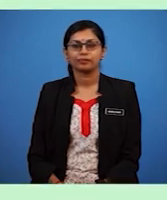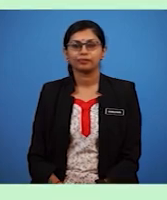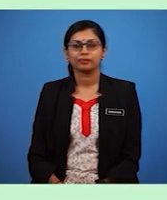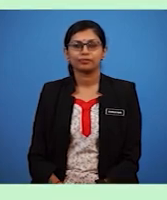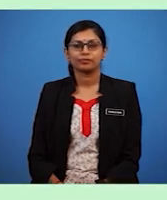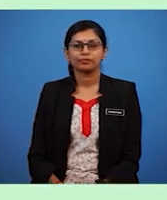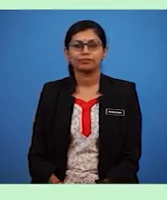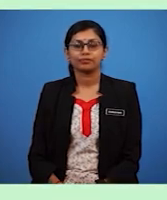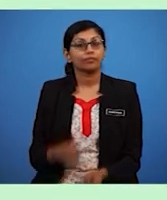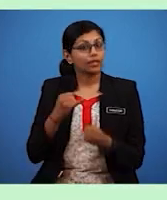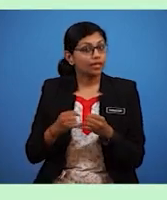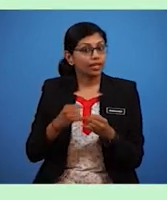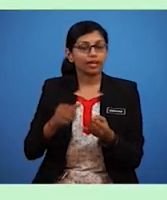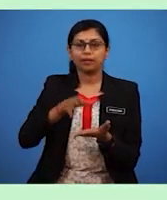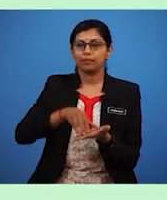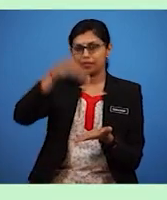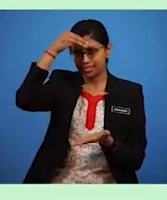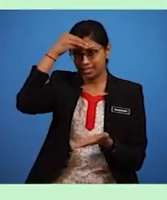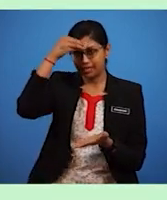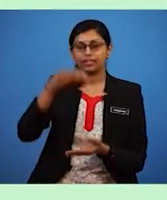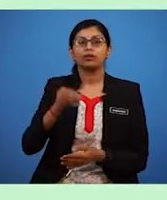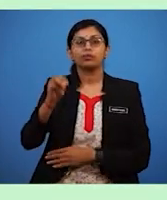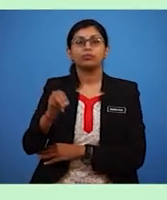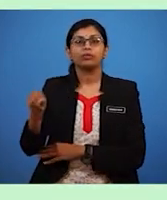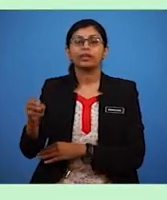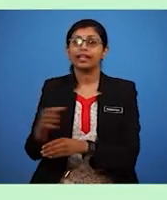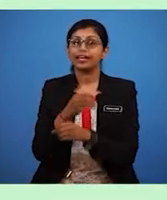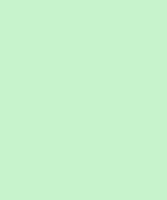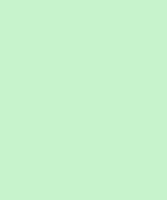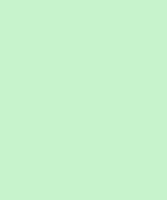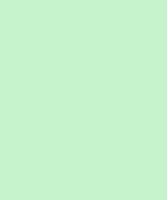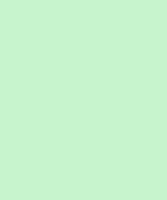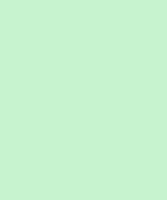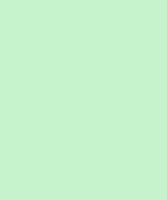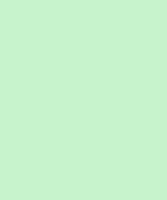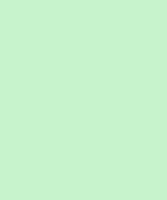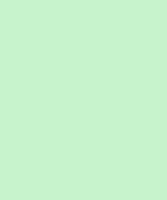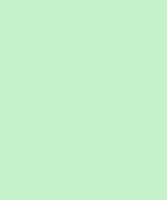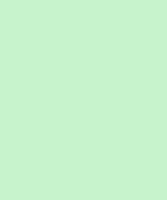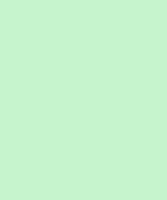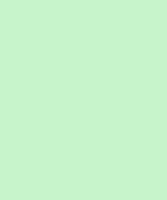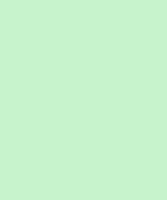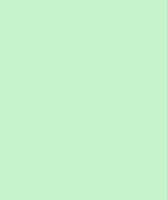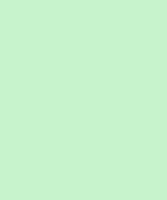Di akhir pembelajaran ini, murid-murid akan dapat